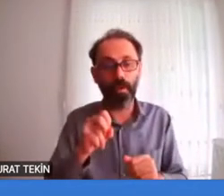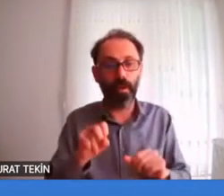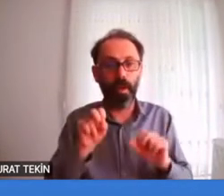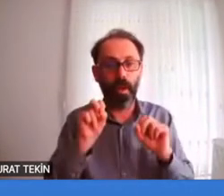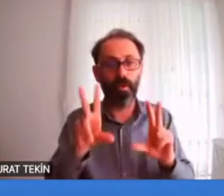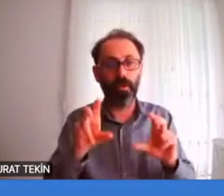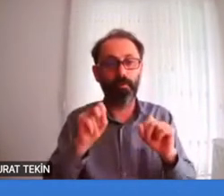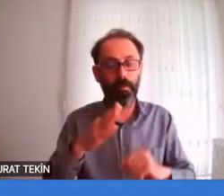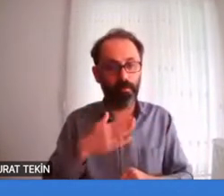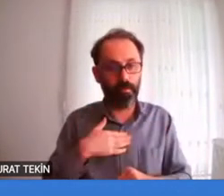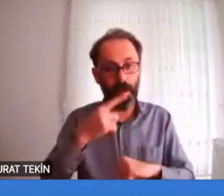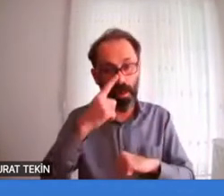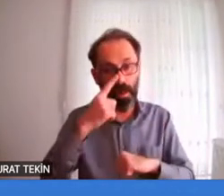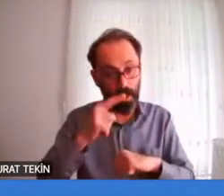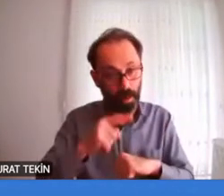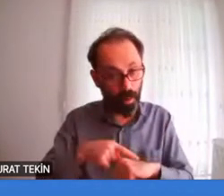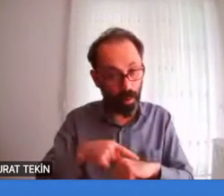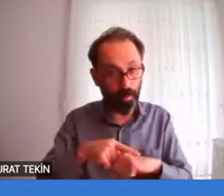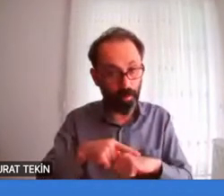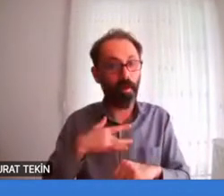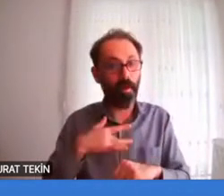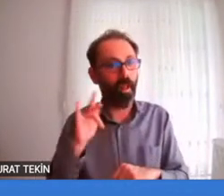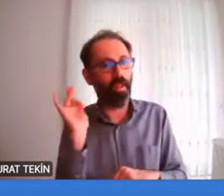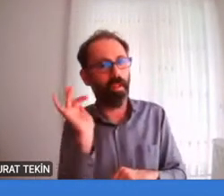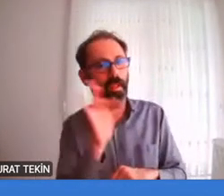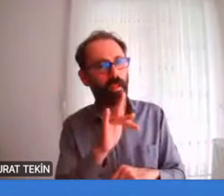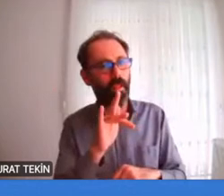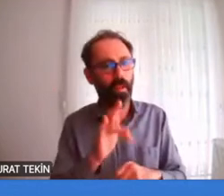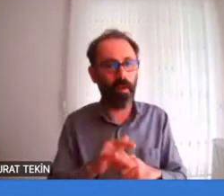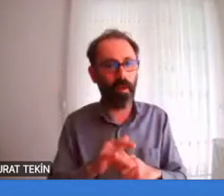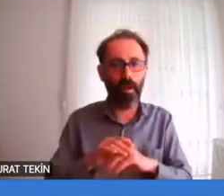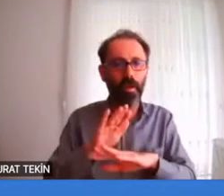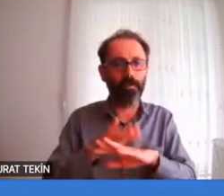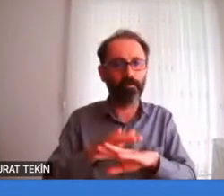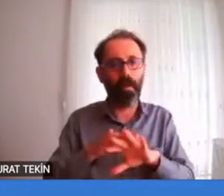de çalışarak bu inancı boşa çıkartmadım. Hı hı.